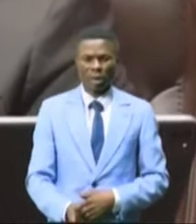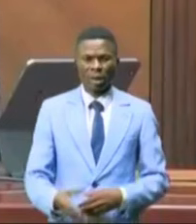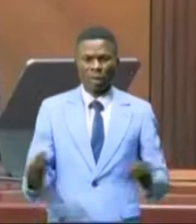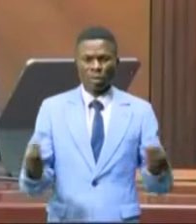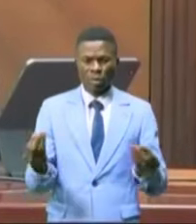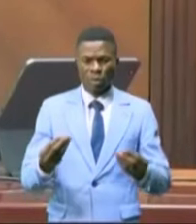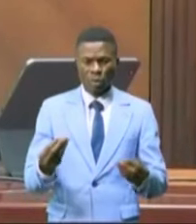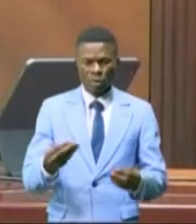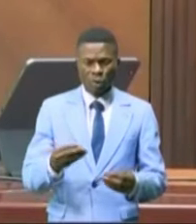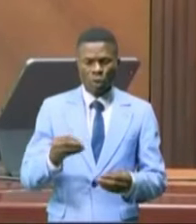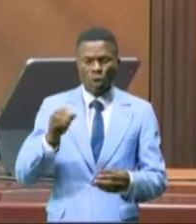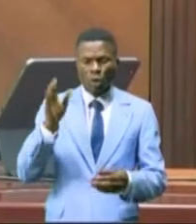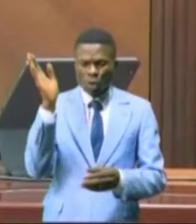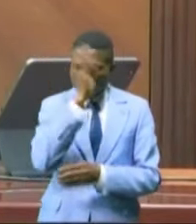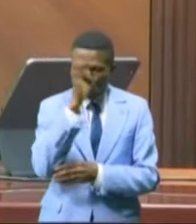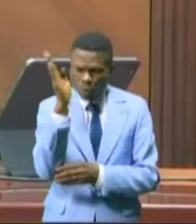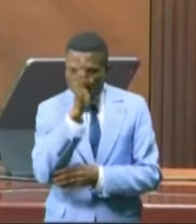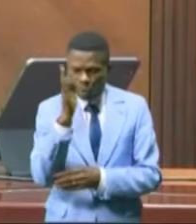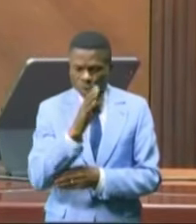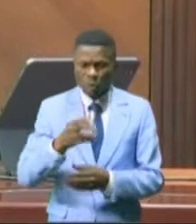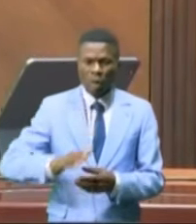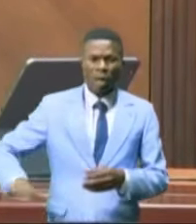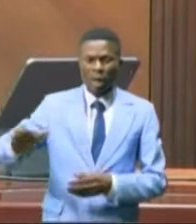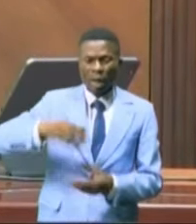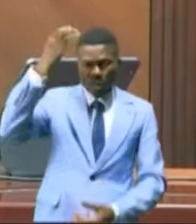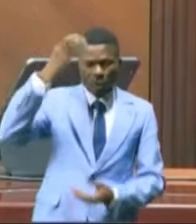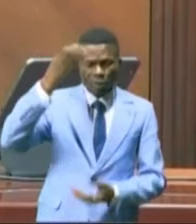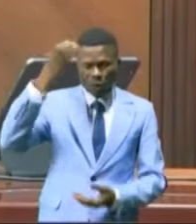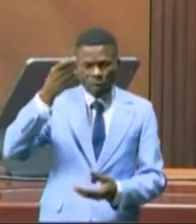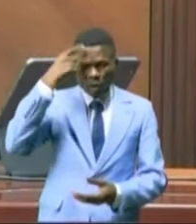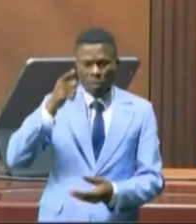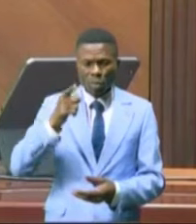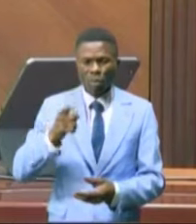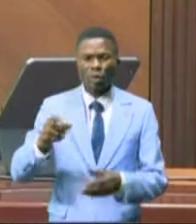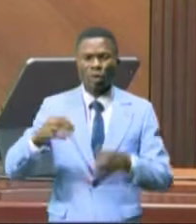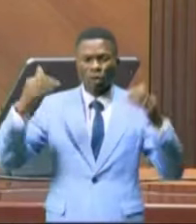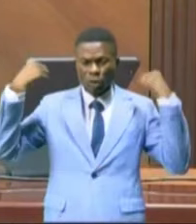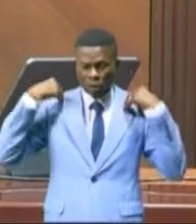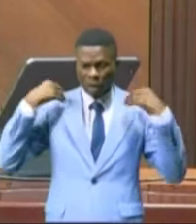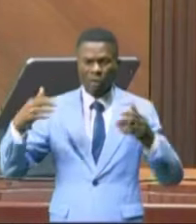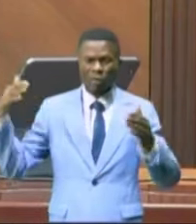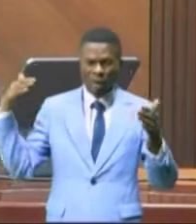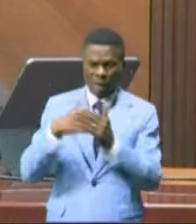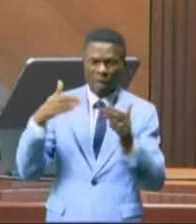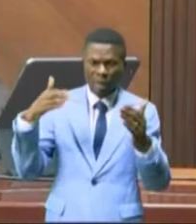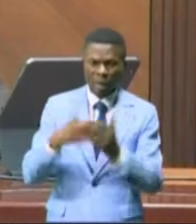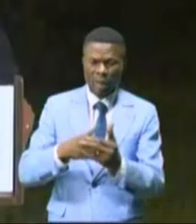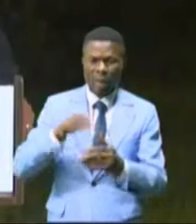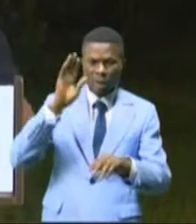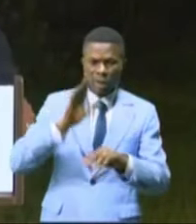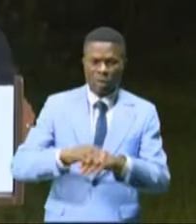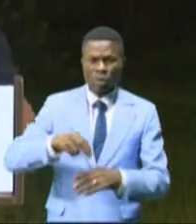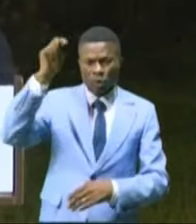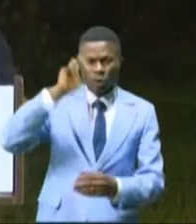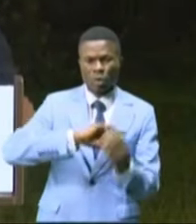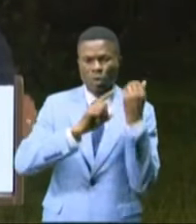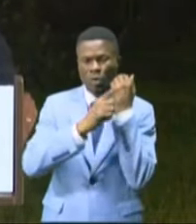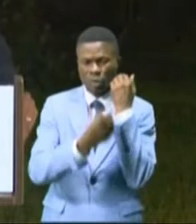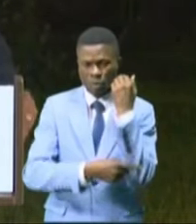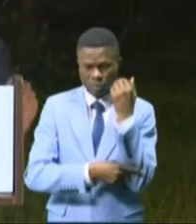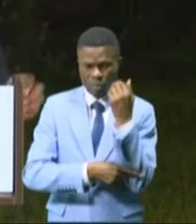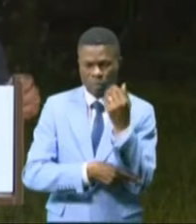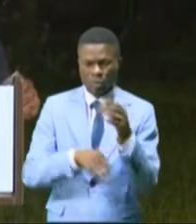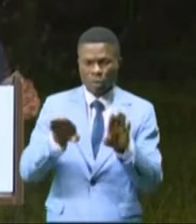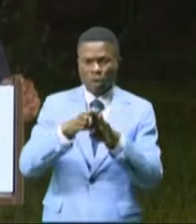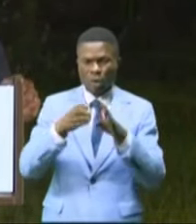élément de manœuvre du gouvernement rwandais, vrai commanditaire et acteur de l'agression nous imposée dans le Nord Kivu. L'ouverture de